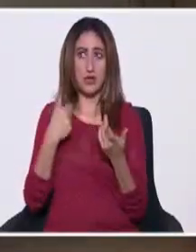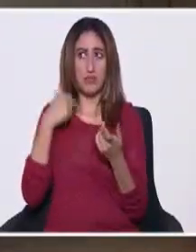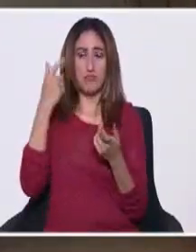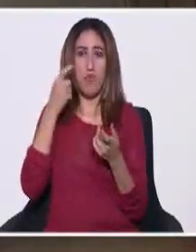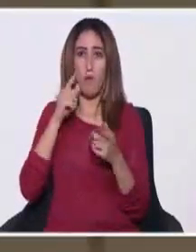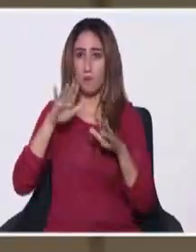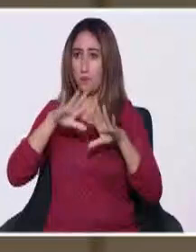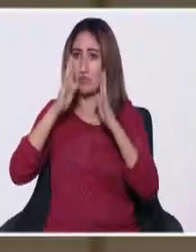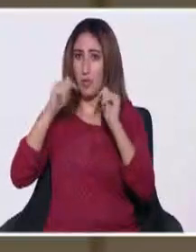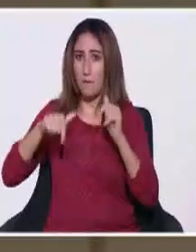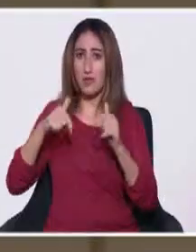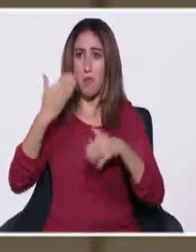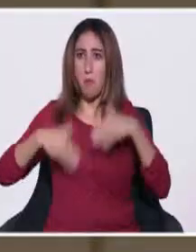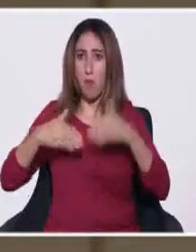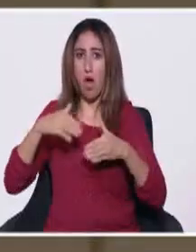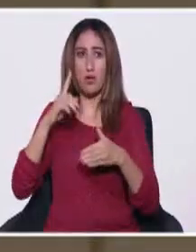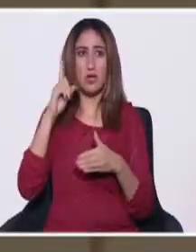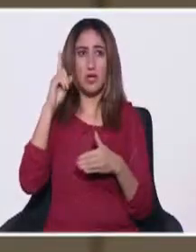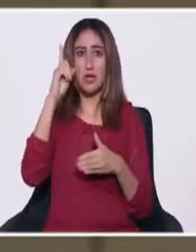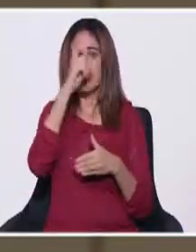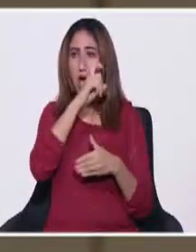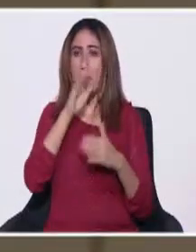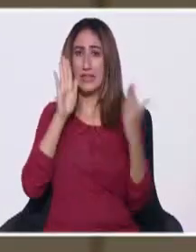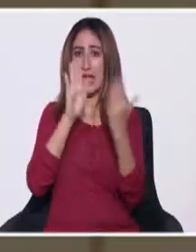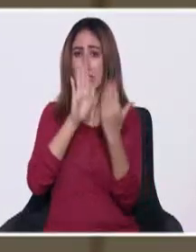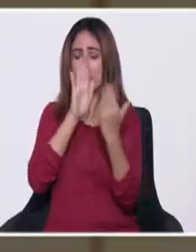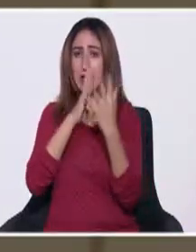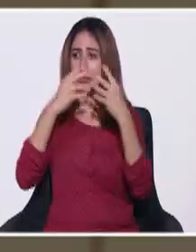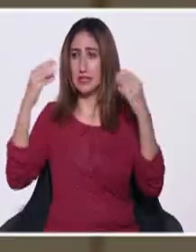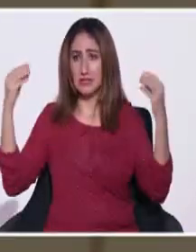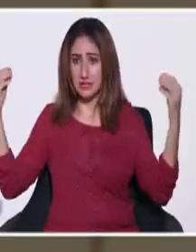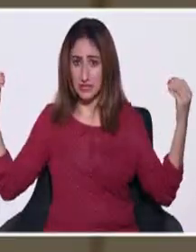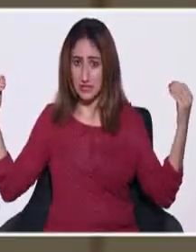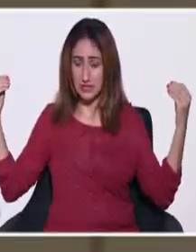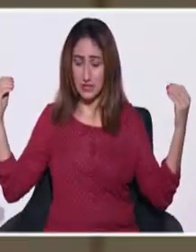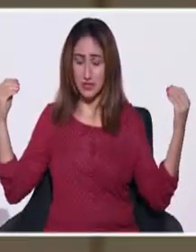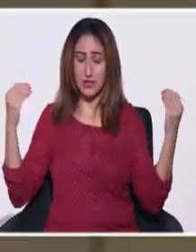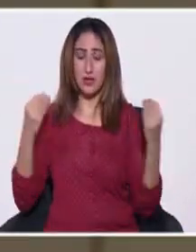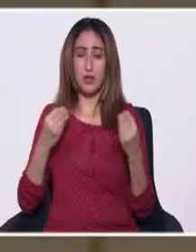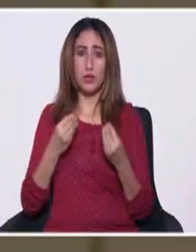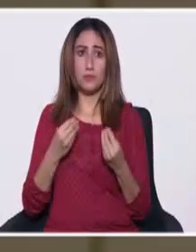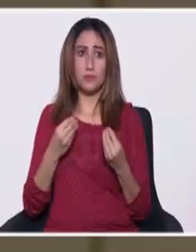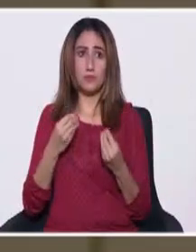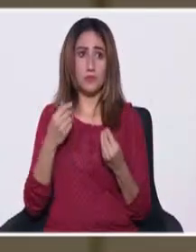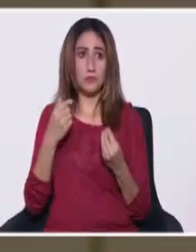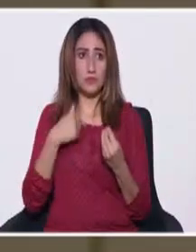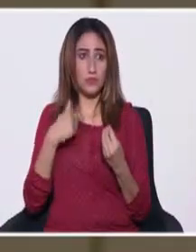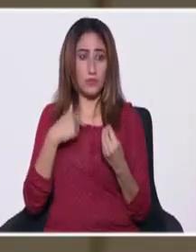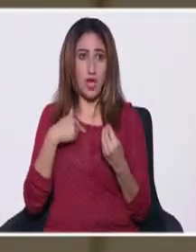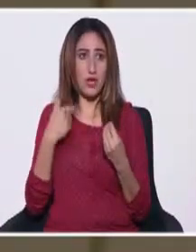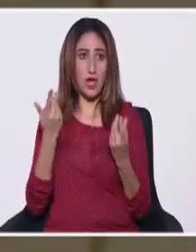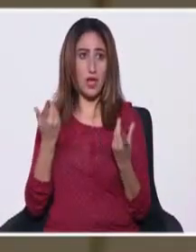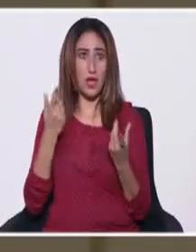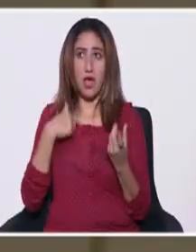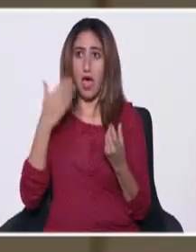وضع يعني لسه في تحديات كتير، ده من ناحية. ومن ناحية تانية إني أنا ما بشوفش كنت